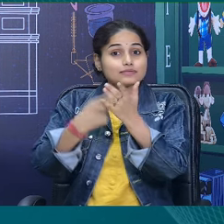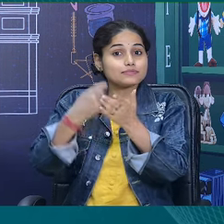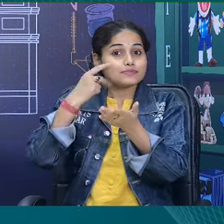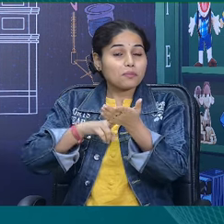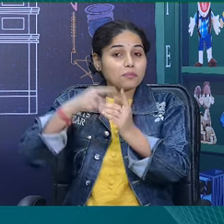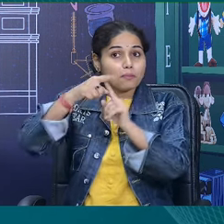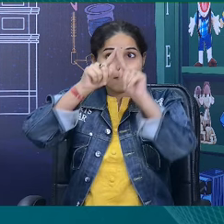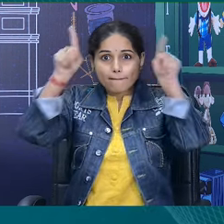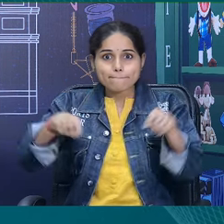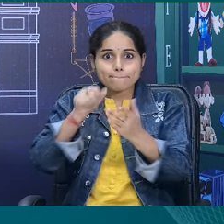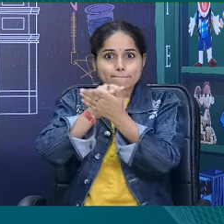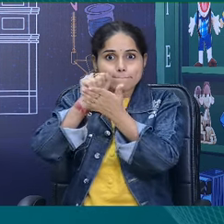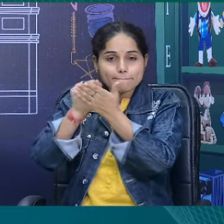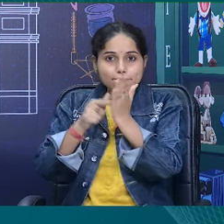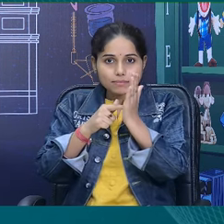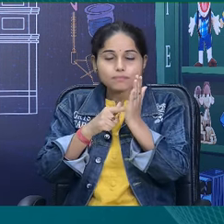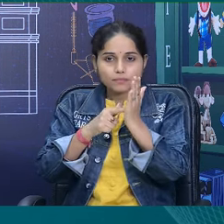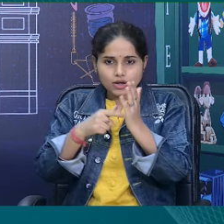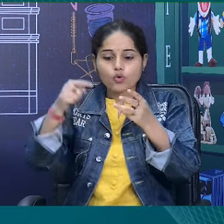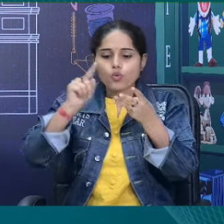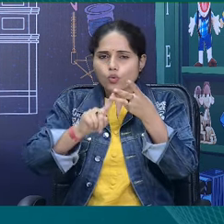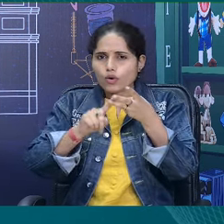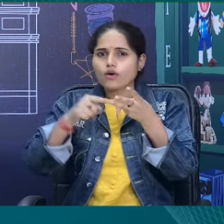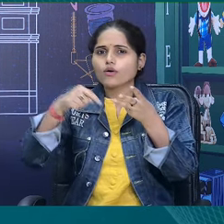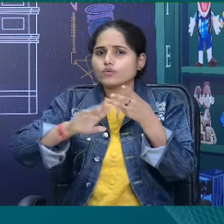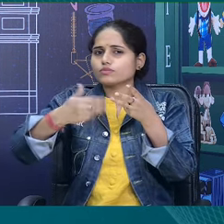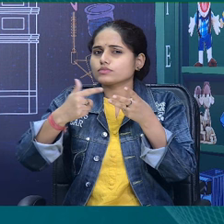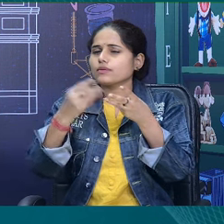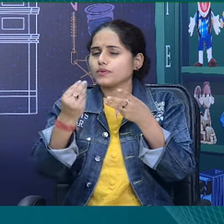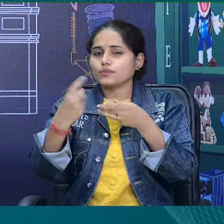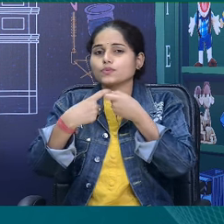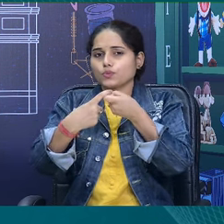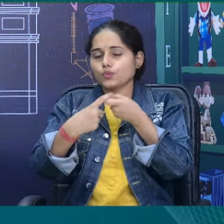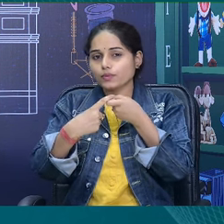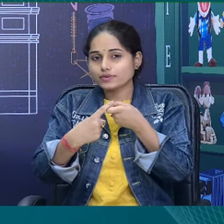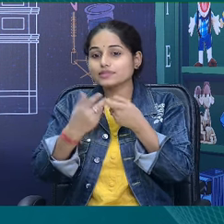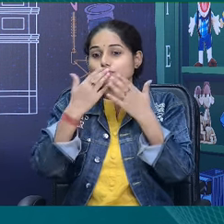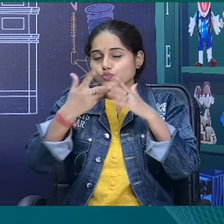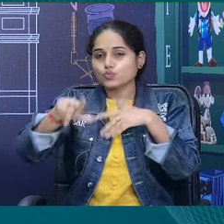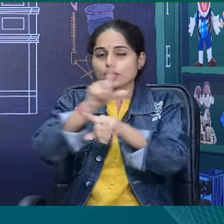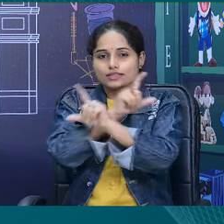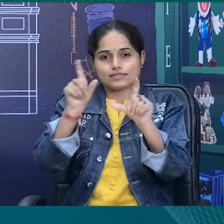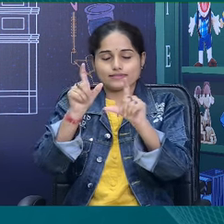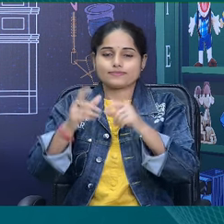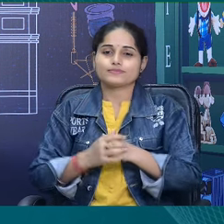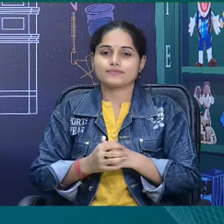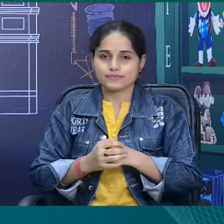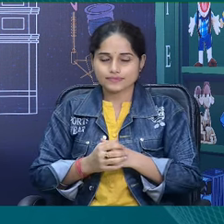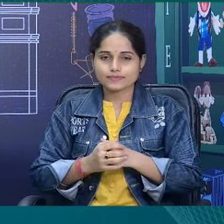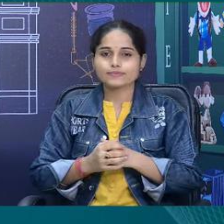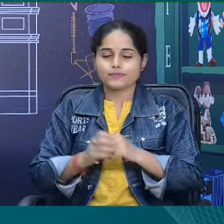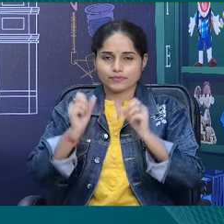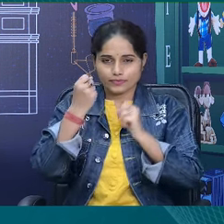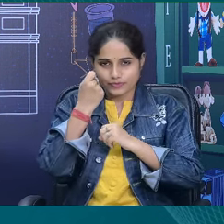की डेट में प्रोग्रेसिव आर्ट कैसे और इवॉल्व हुआ और उसके बाद सर कुछ प्रश्न होंगे जिससे बच्चों को और क्लेरिटी आ जाए बिल्कुल